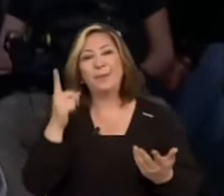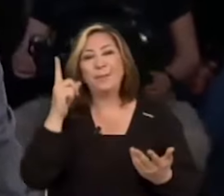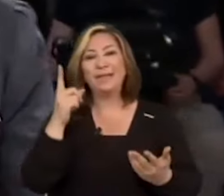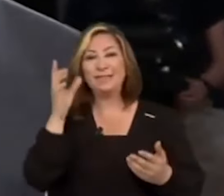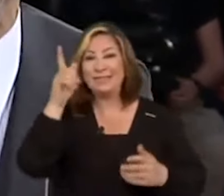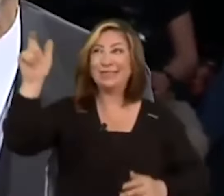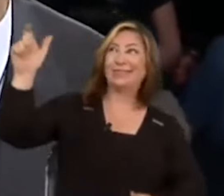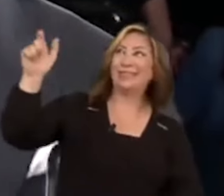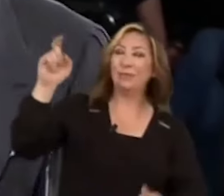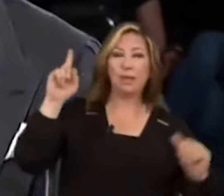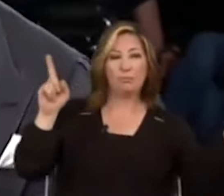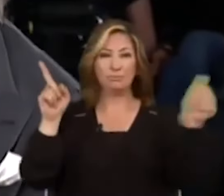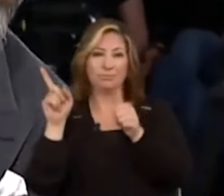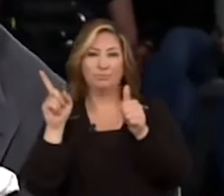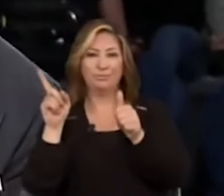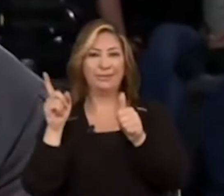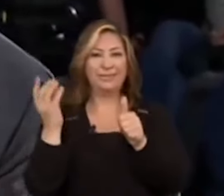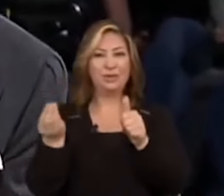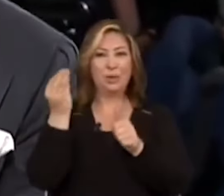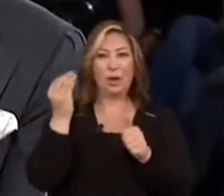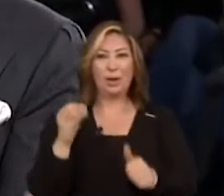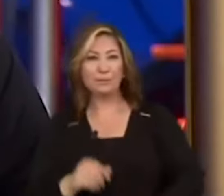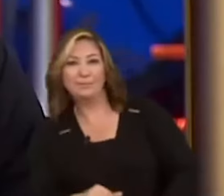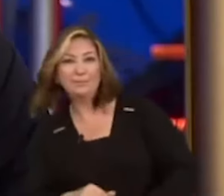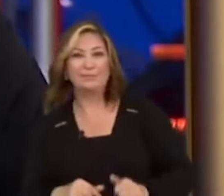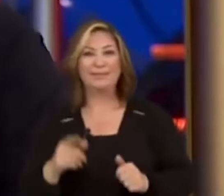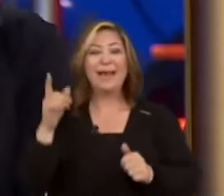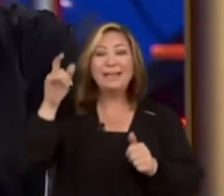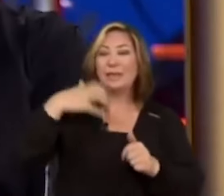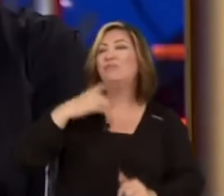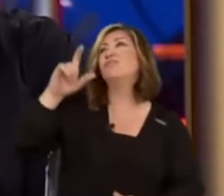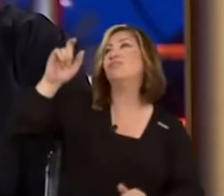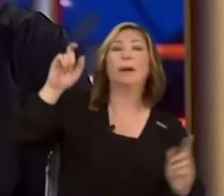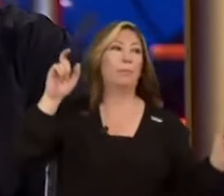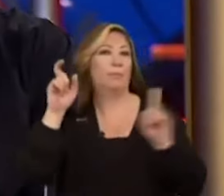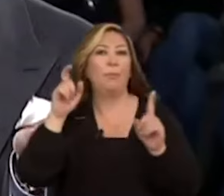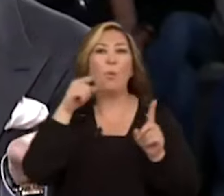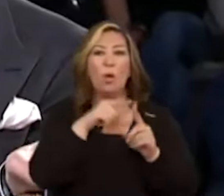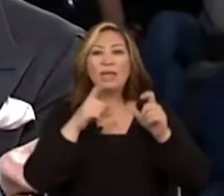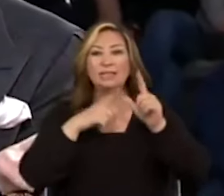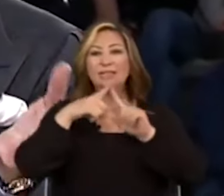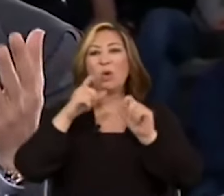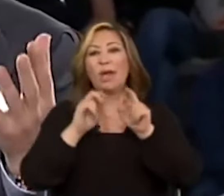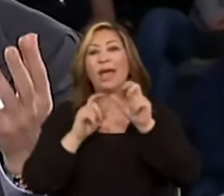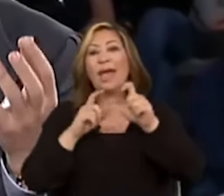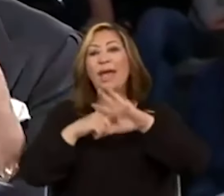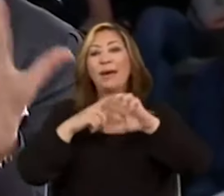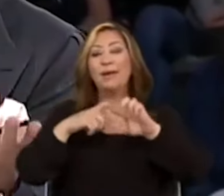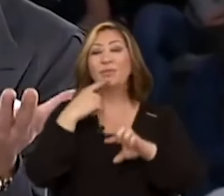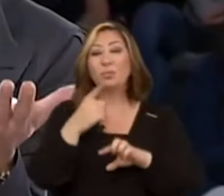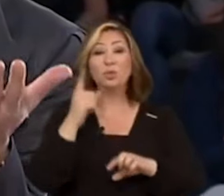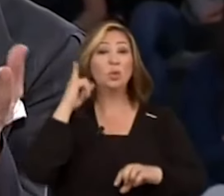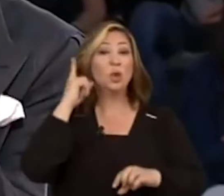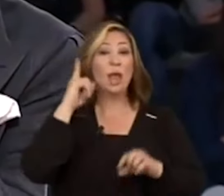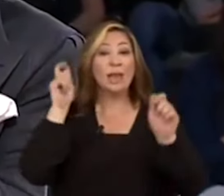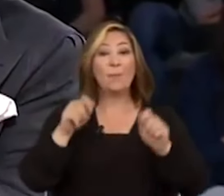birileri selfie yapıyor falan çat birisi aradan giriyor böyle bakıyor filan. Ona stalker deniliyormuş ve